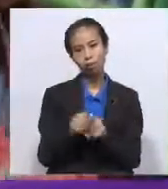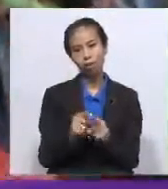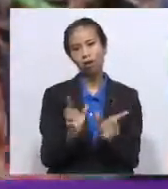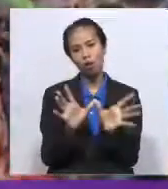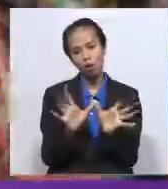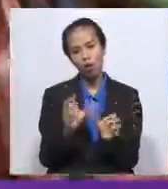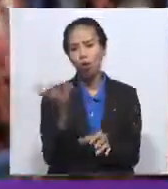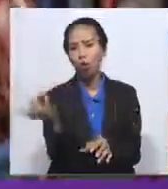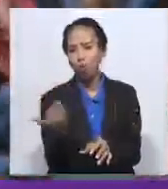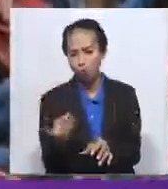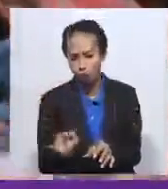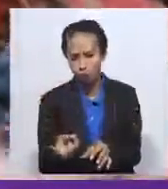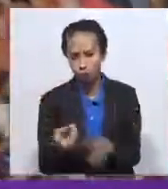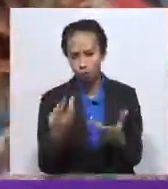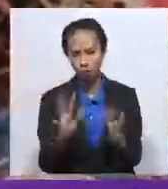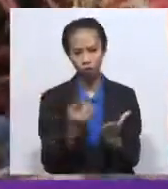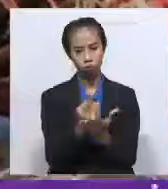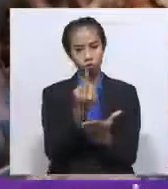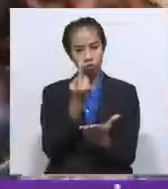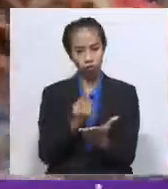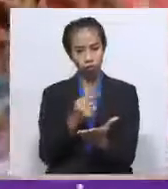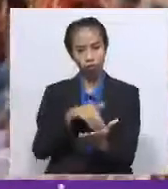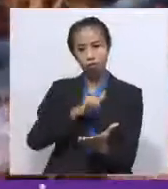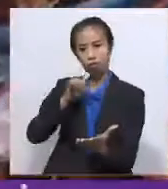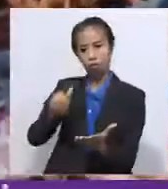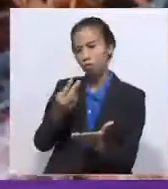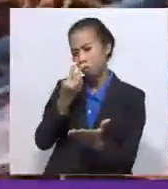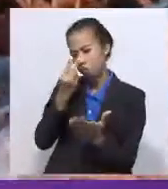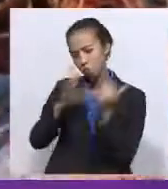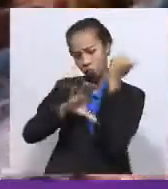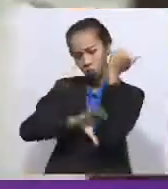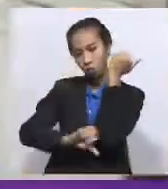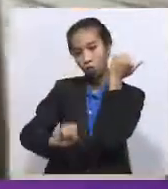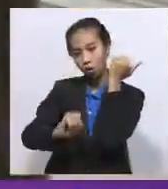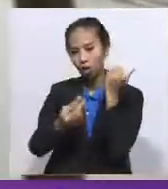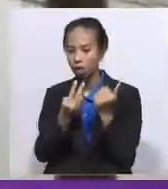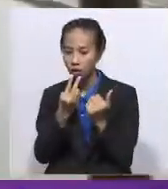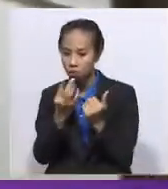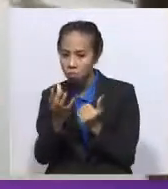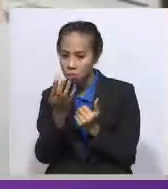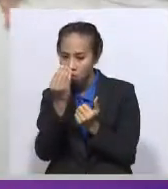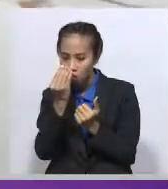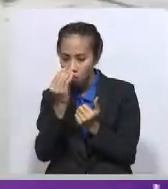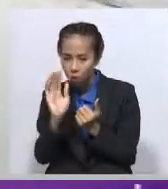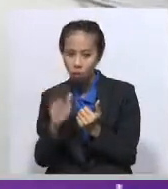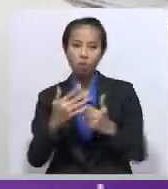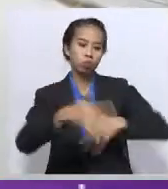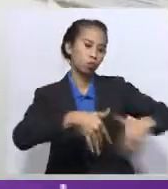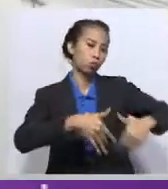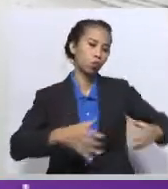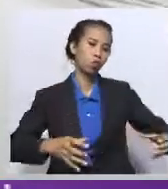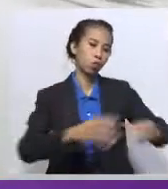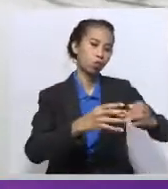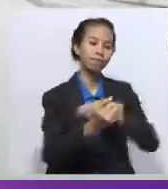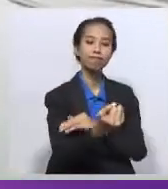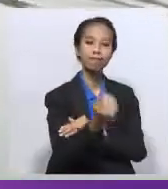ดลงไปแต่เมื่อตัวแทนหมู่บ้านได้ไปดูงานที่จังหวัดสงขลาแล้วก็เกิดแรงบันดาลใจกลายเป็นการรวมกลุ่มของคนในชุมชนจ